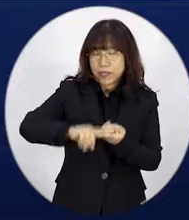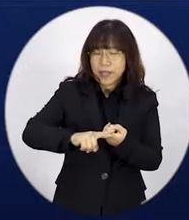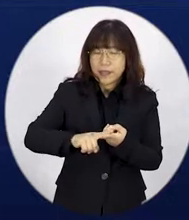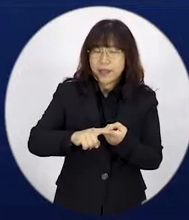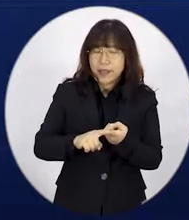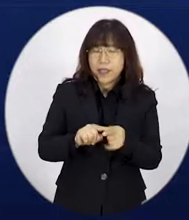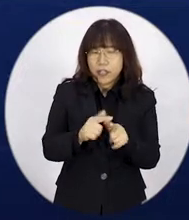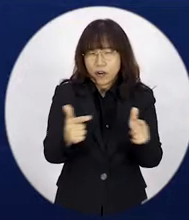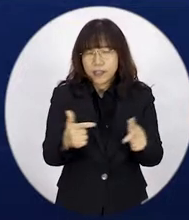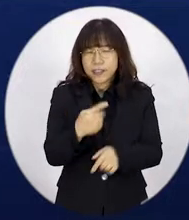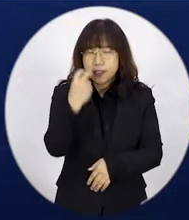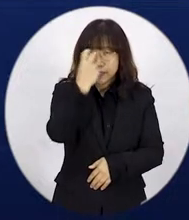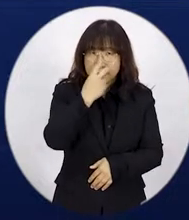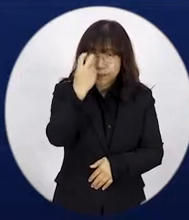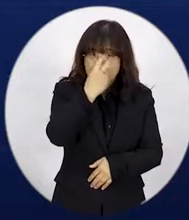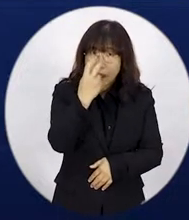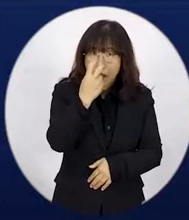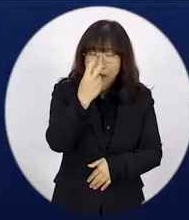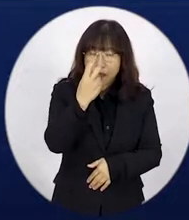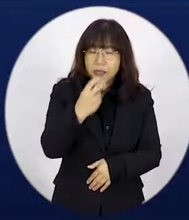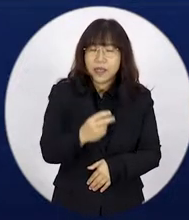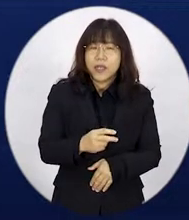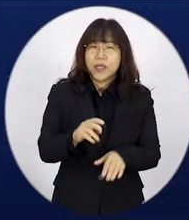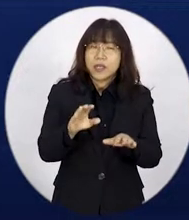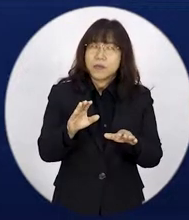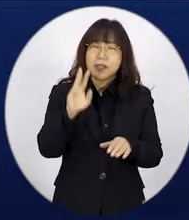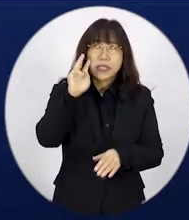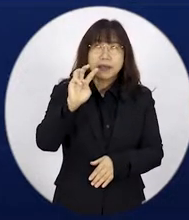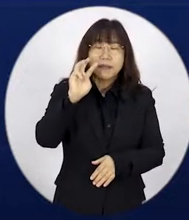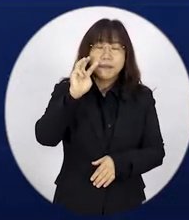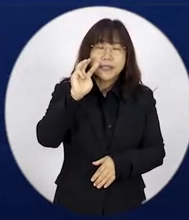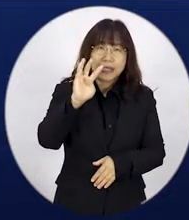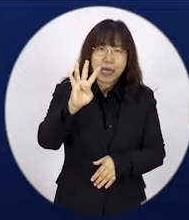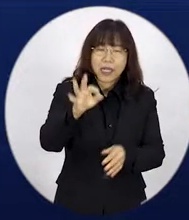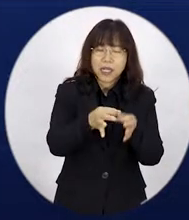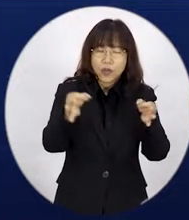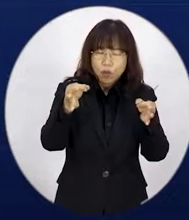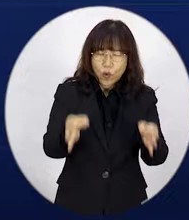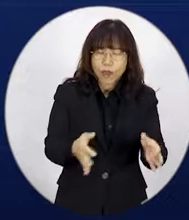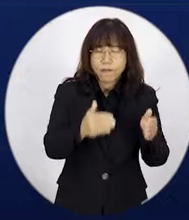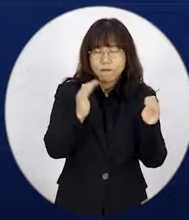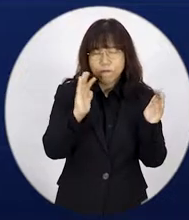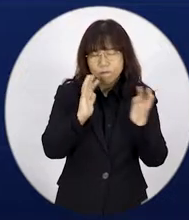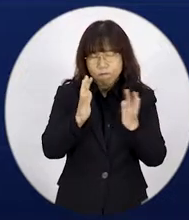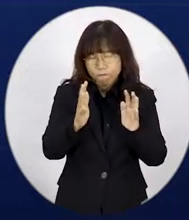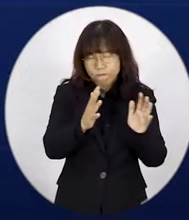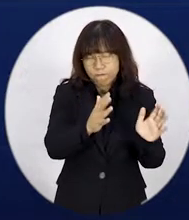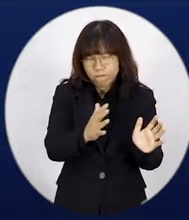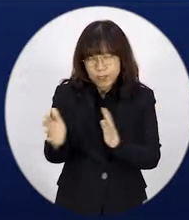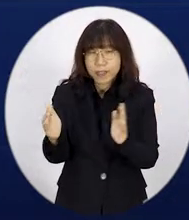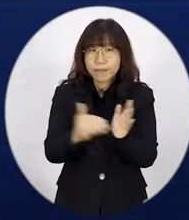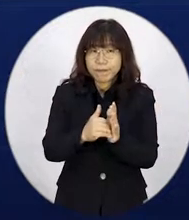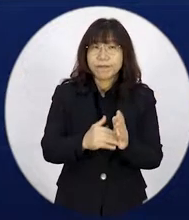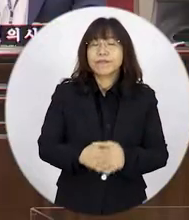예산안심사 등 다양한 일정으로 진행되며 34일간의 대장정을 마무리했습니다